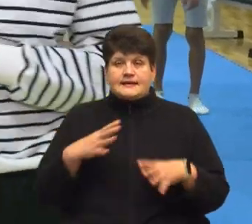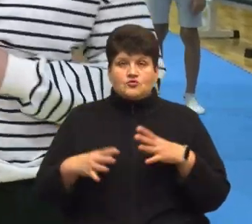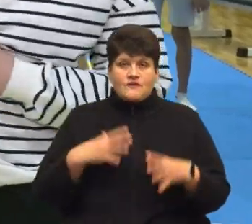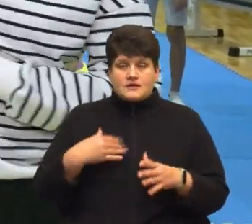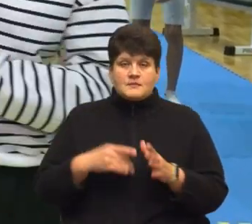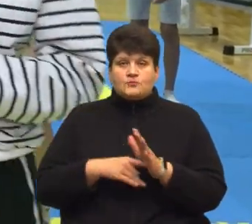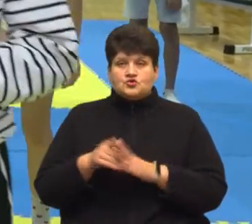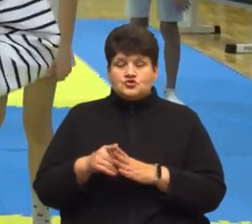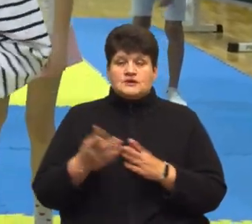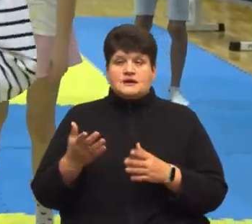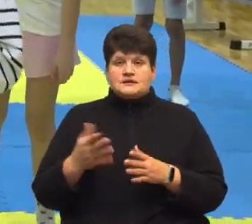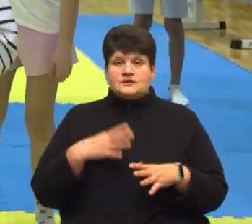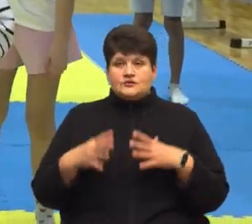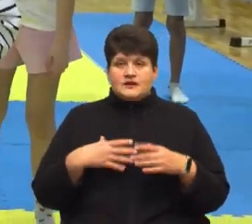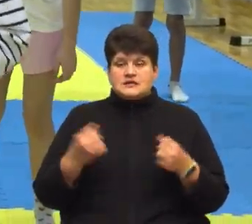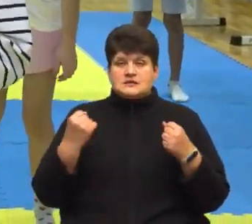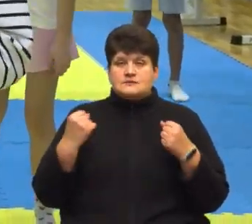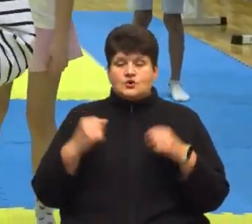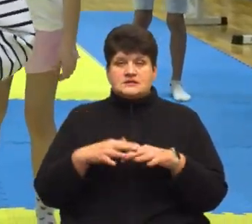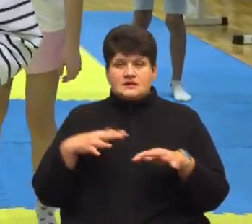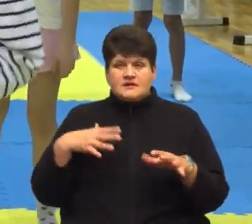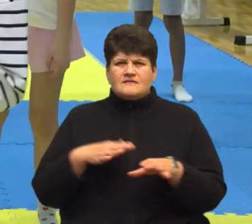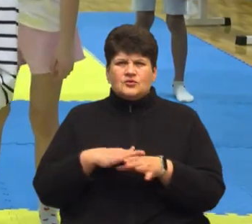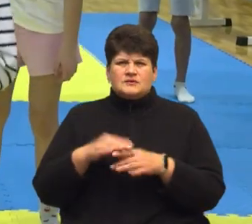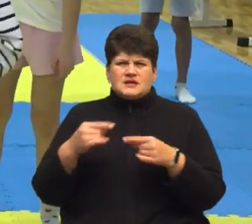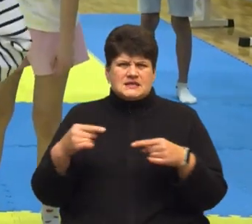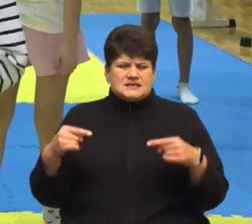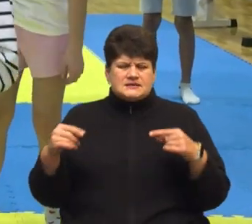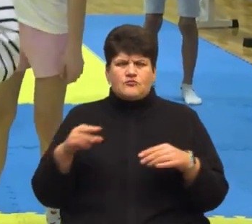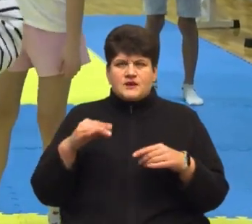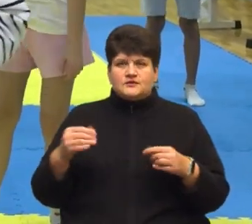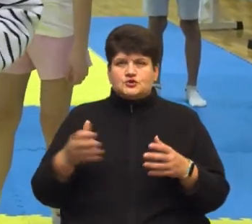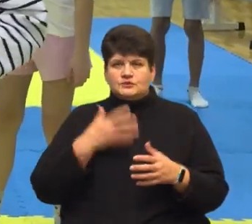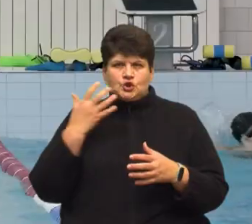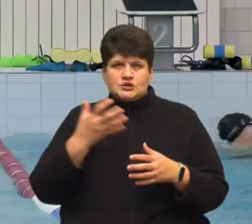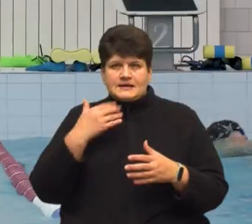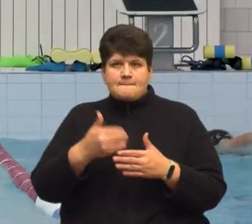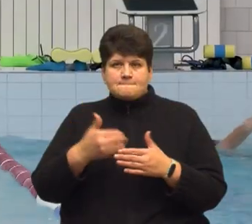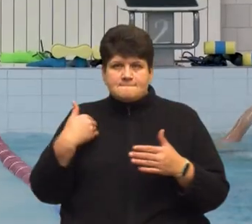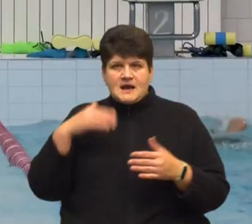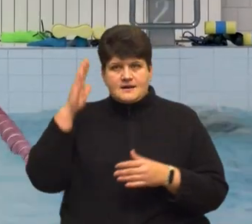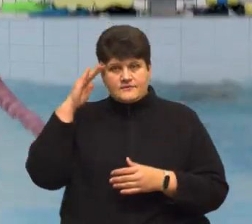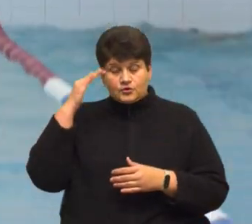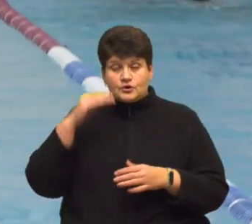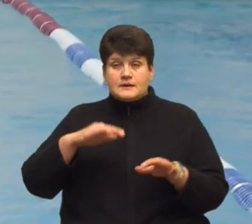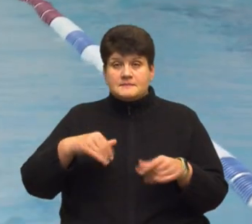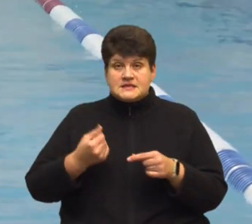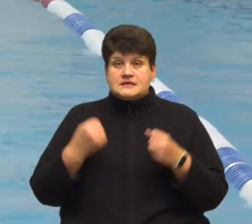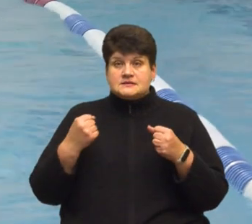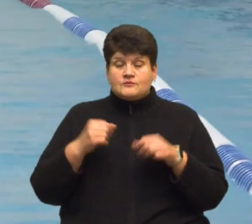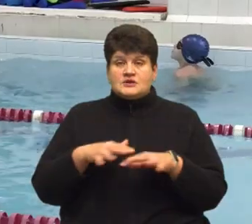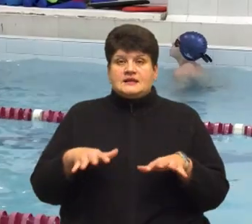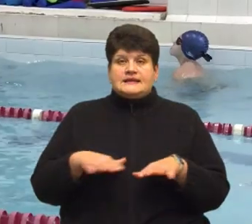починаємо з зі спортзалу виконуємо різноманітні вправи щоб добре розігрітися перед водою після спортзалу Вікторія тренується в